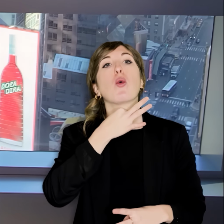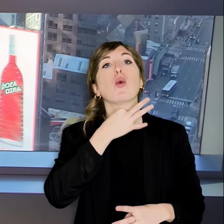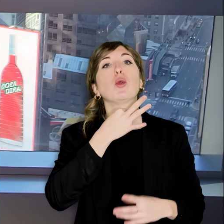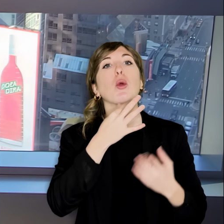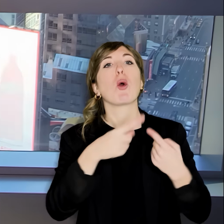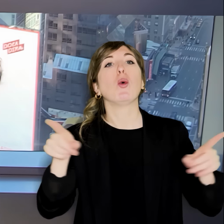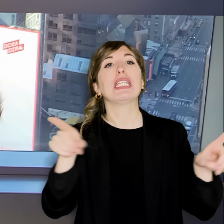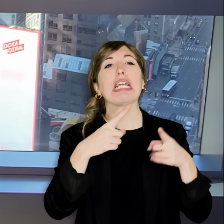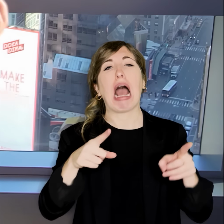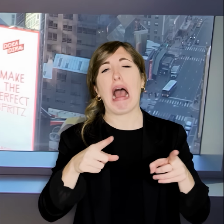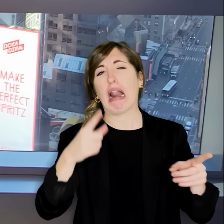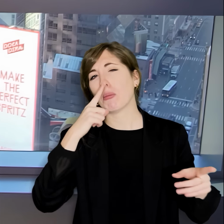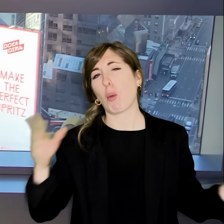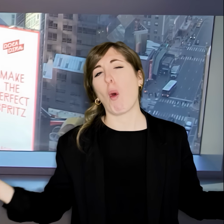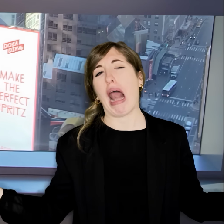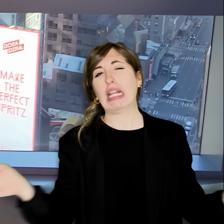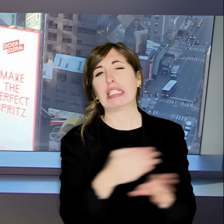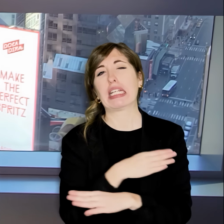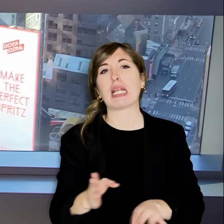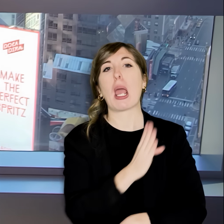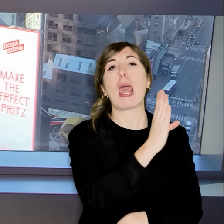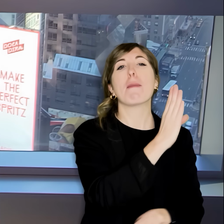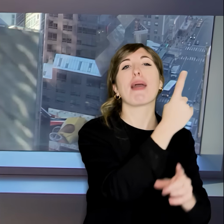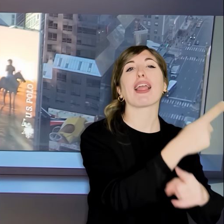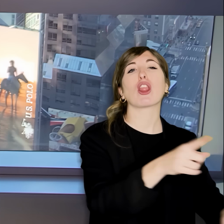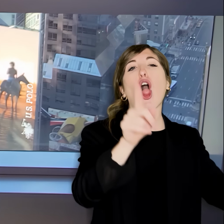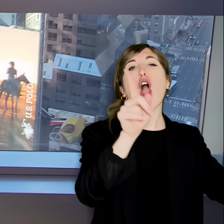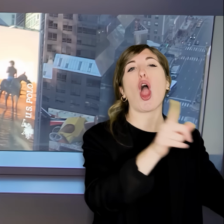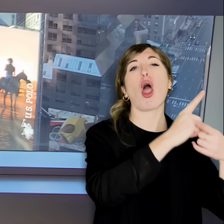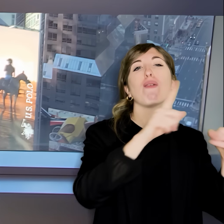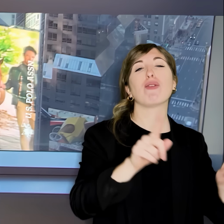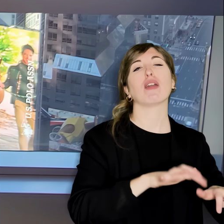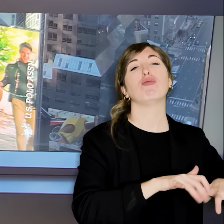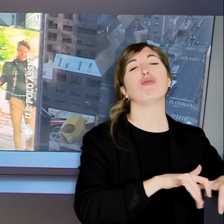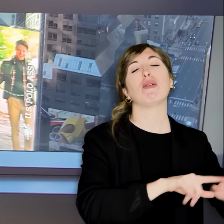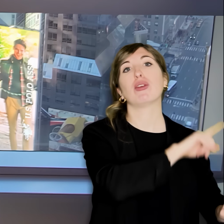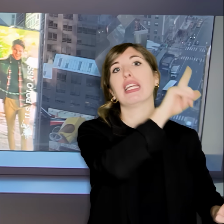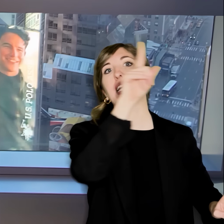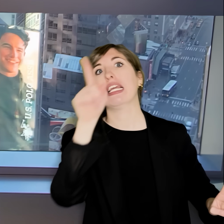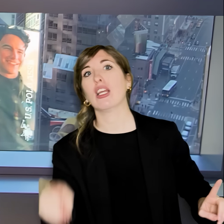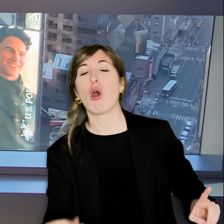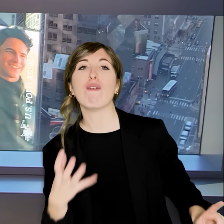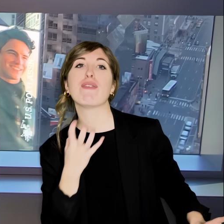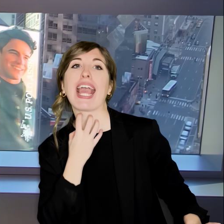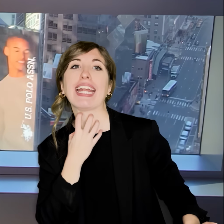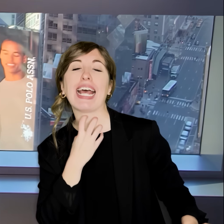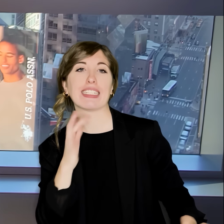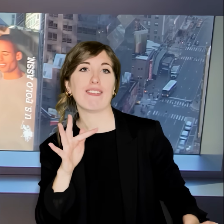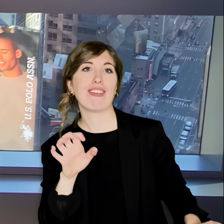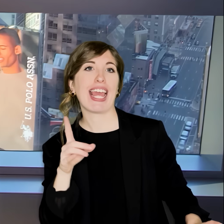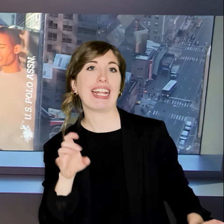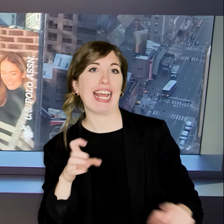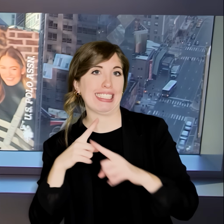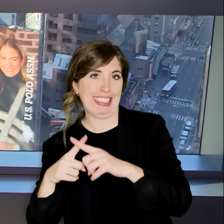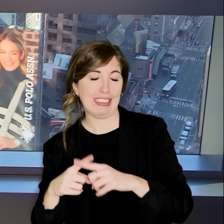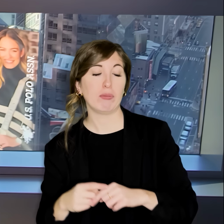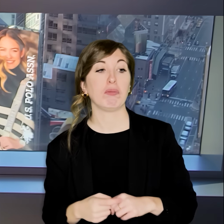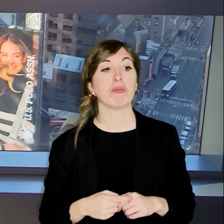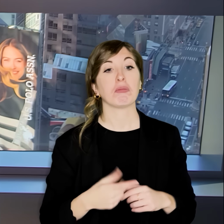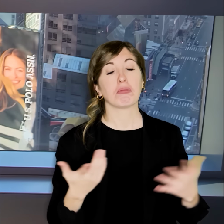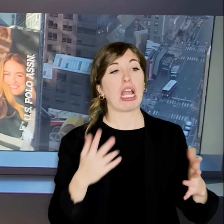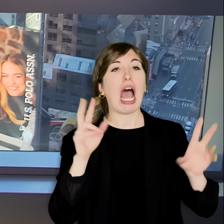a Fede io penso questo ma lo l'ho Det lo dico tutte le volte che parlo di questo argomento che può